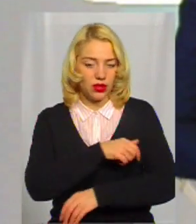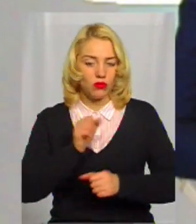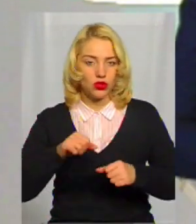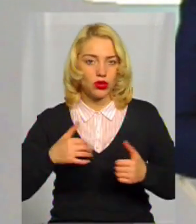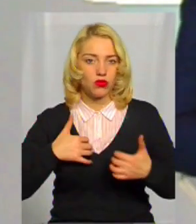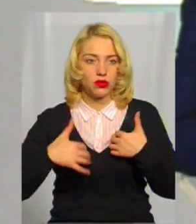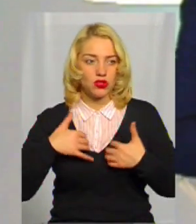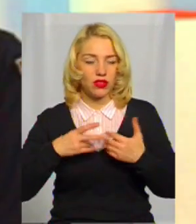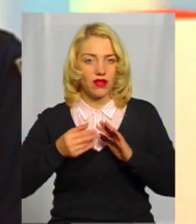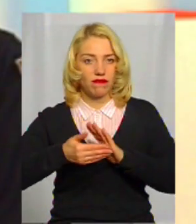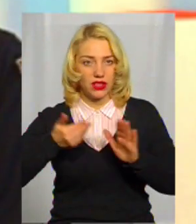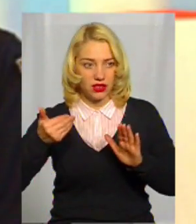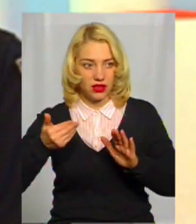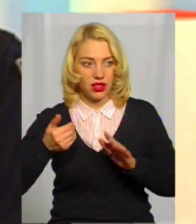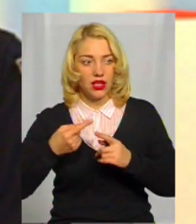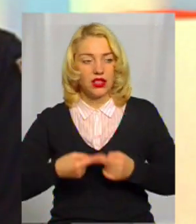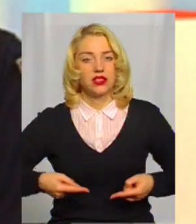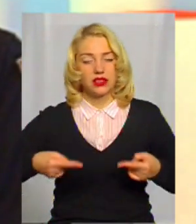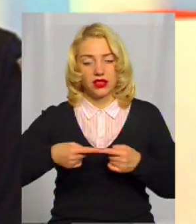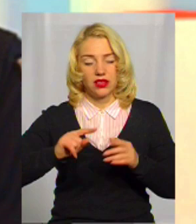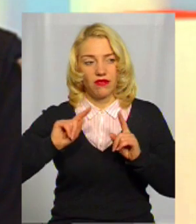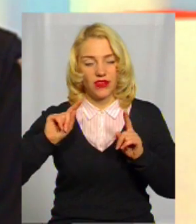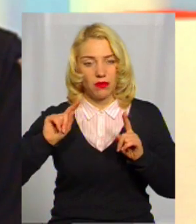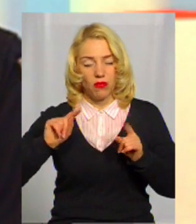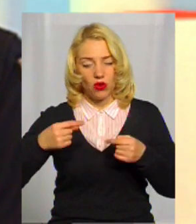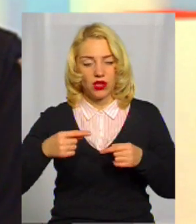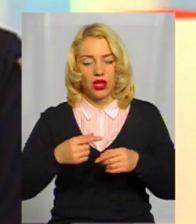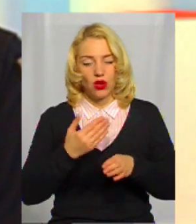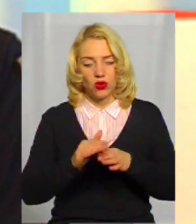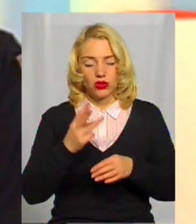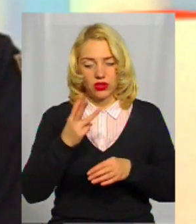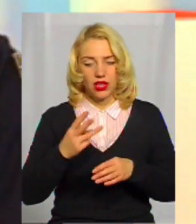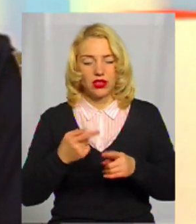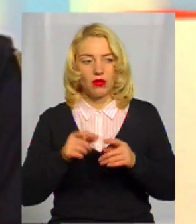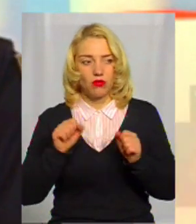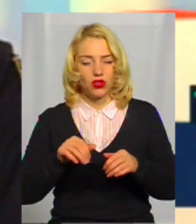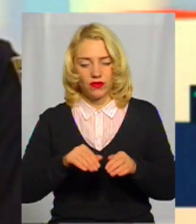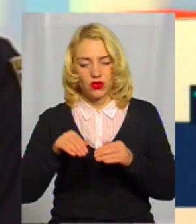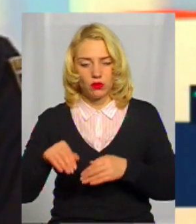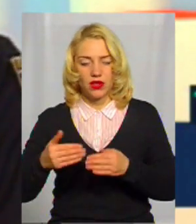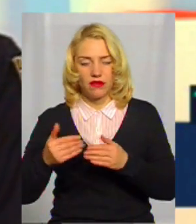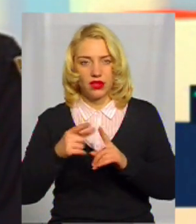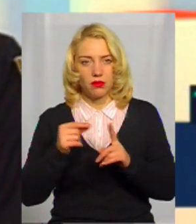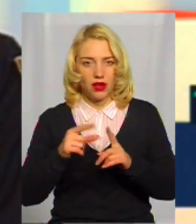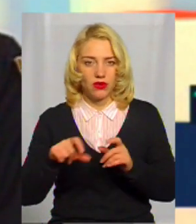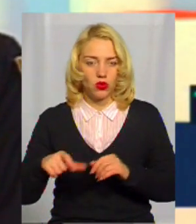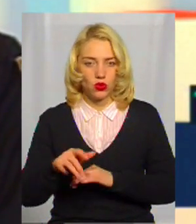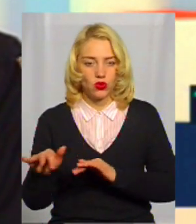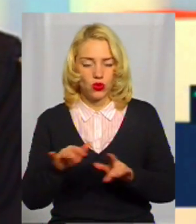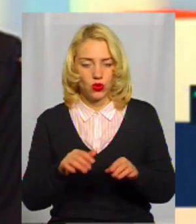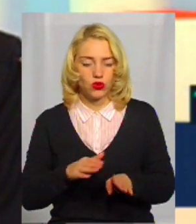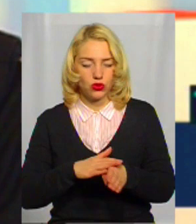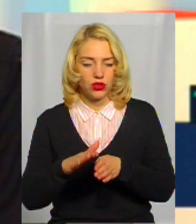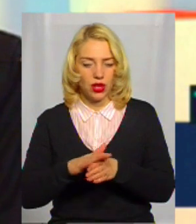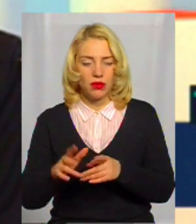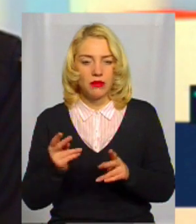на виклик. Він, згідно вимог розділу 3 правил дорожнього руху, може відступати від правил дорожнього руху з дотриманням безпеки